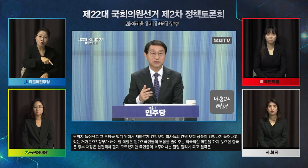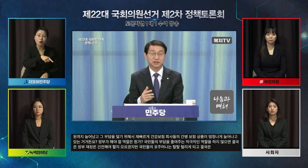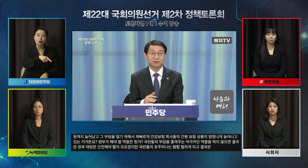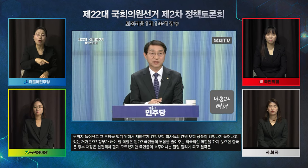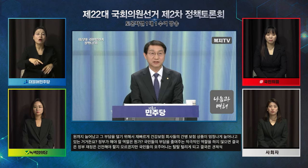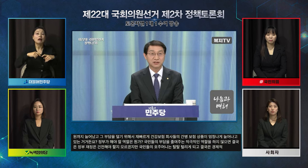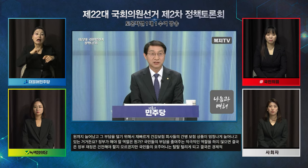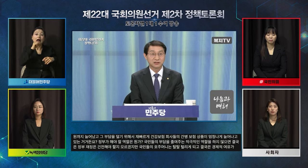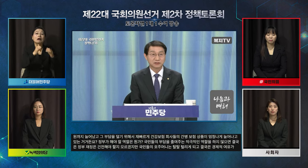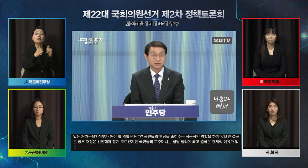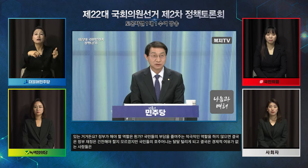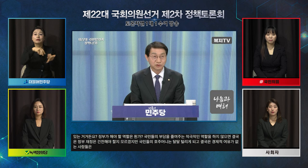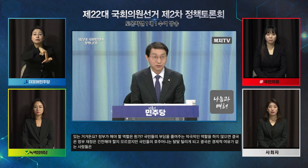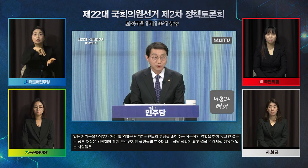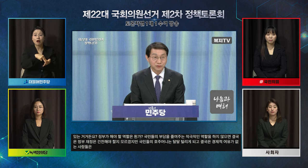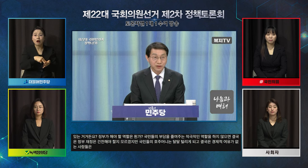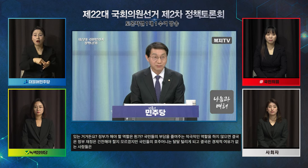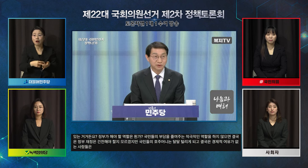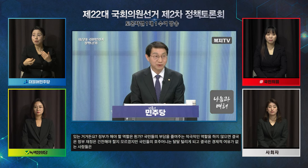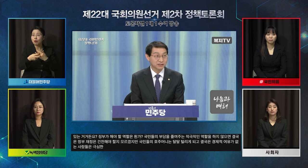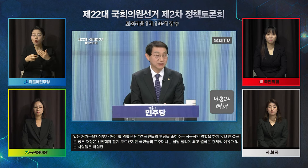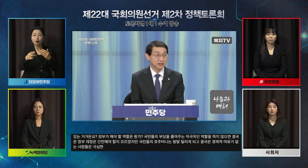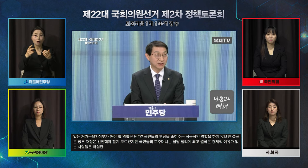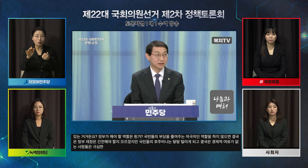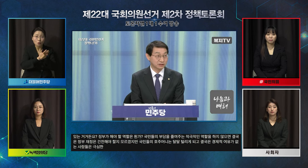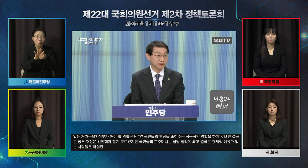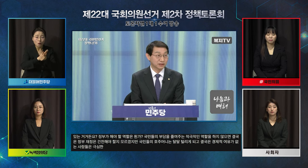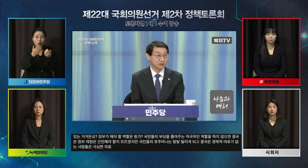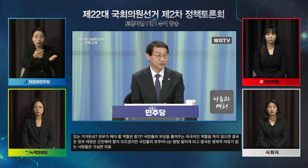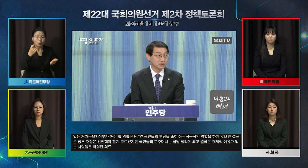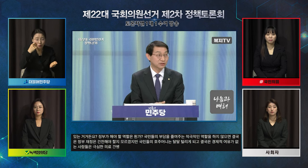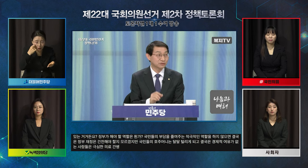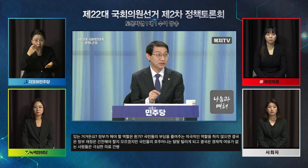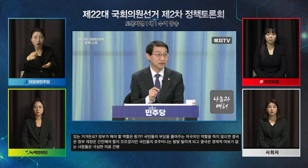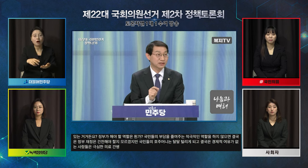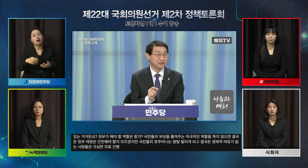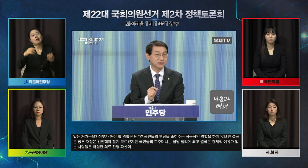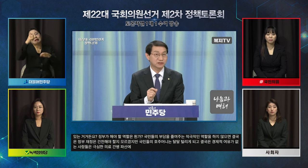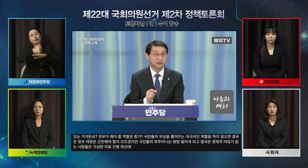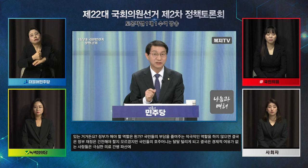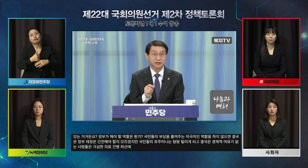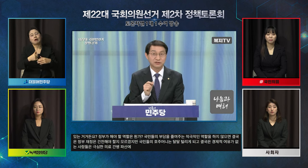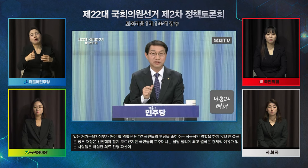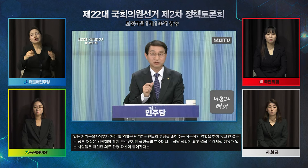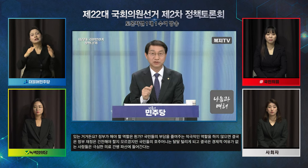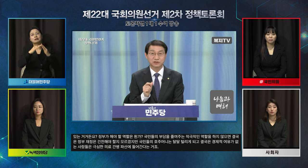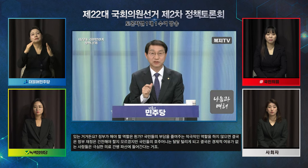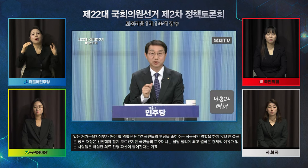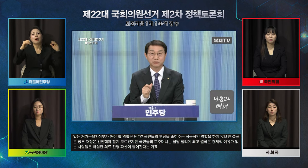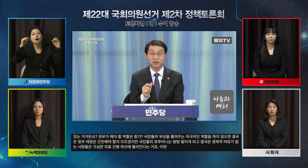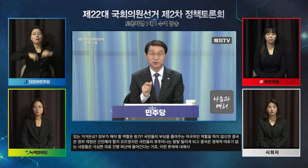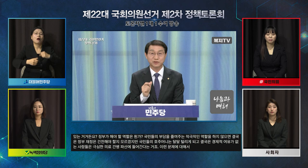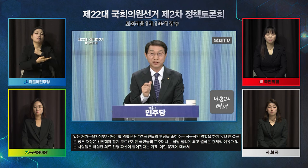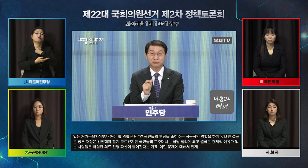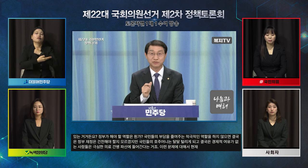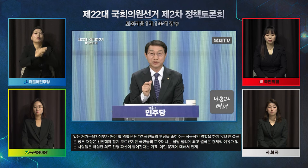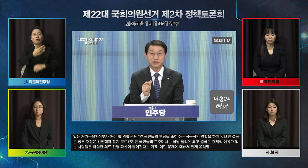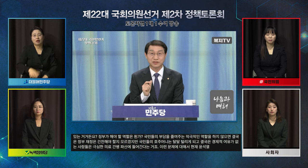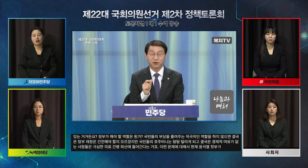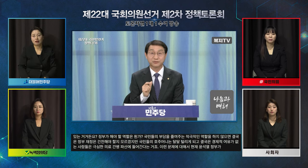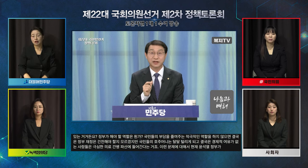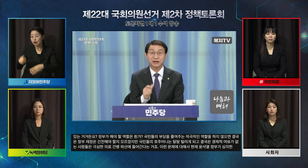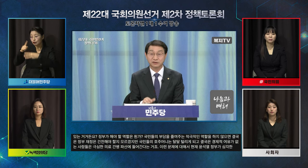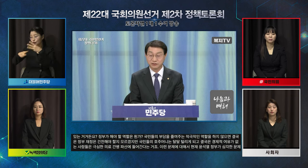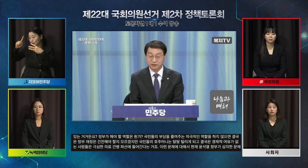극심한 의료 간병 파산에 들어간다는 거죠. 이런 문제에 대해서 현재 윤석열 정부가 심각한